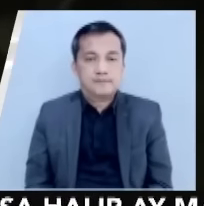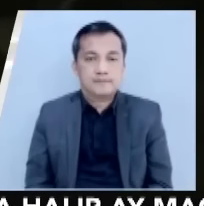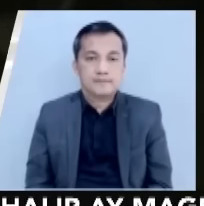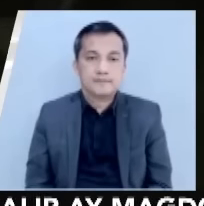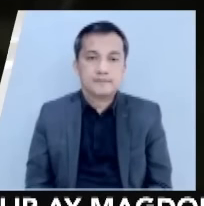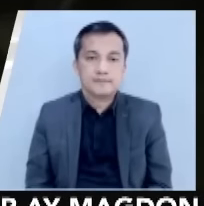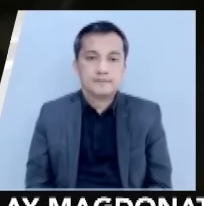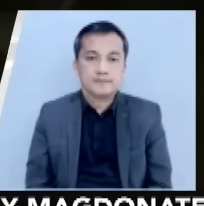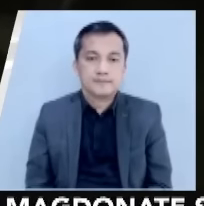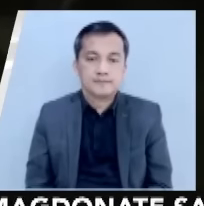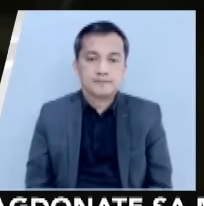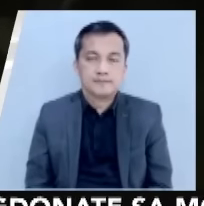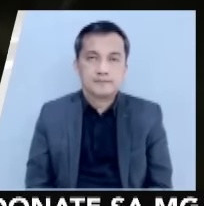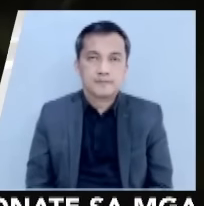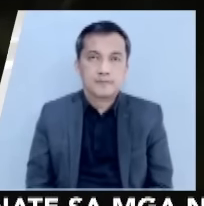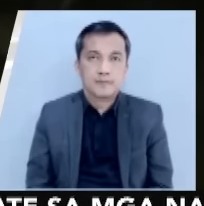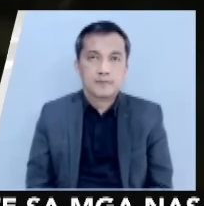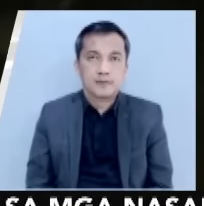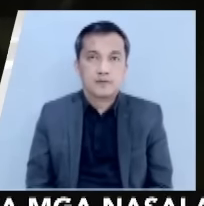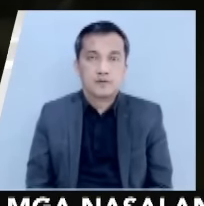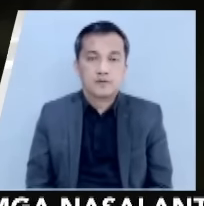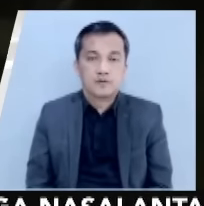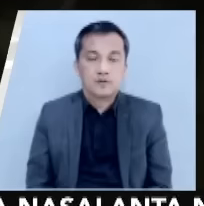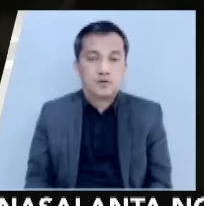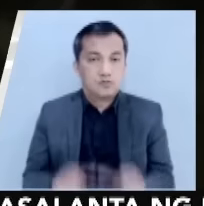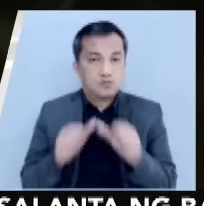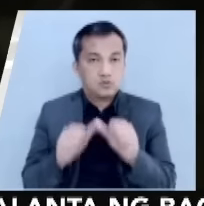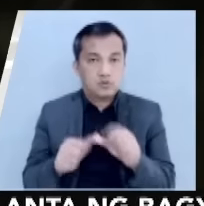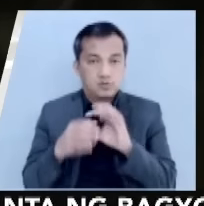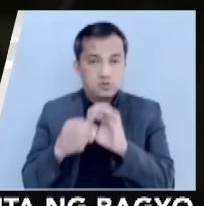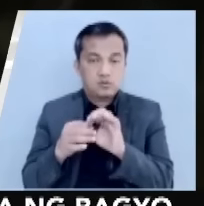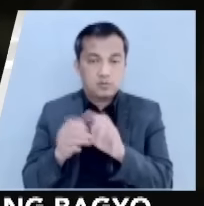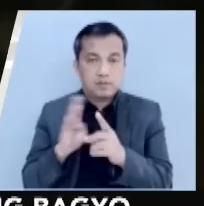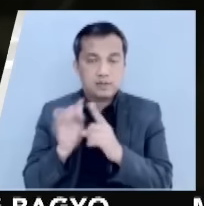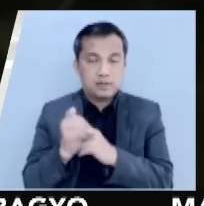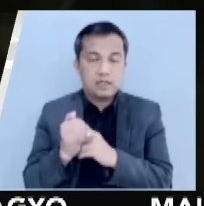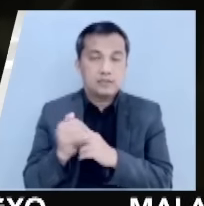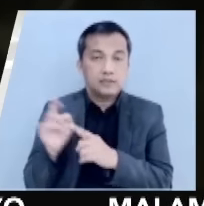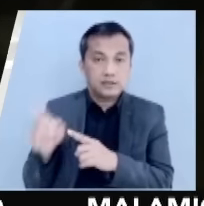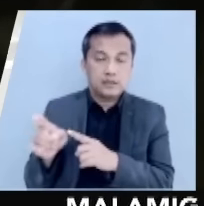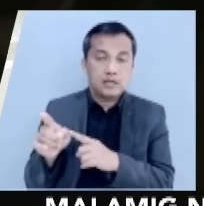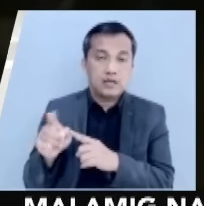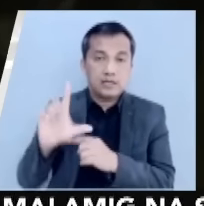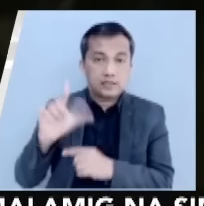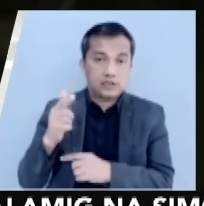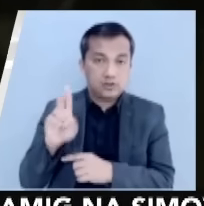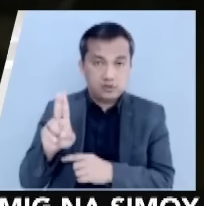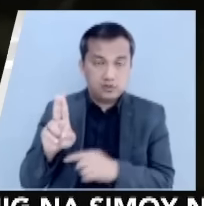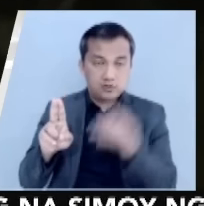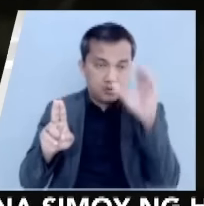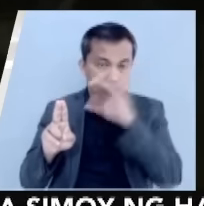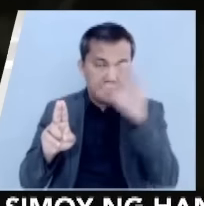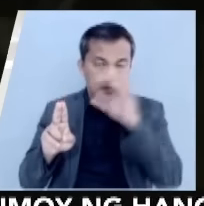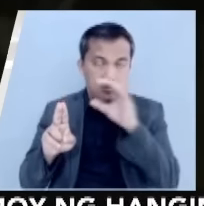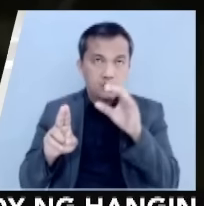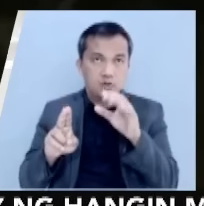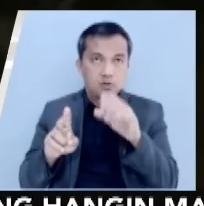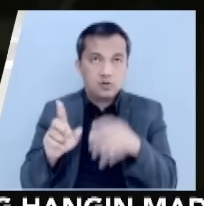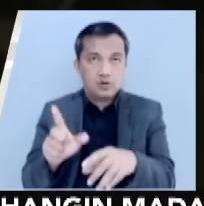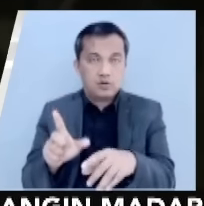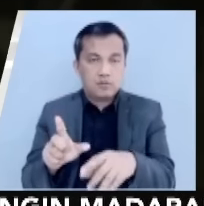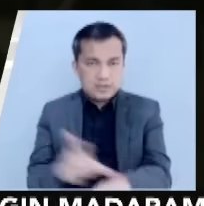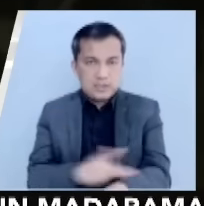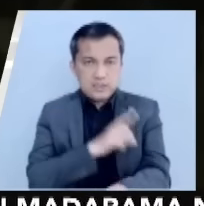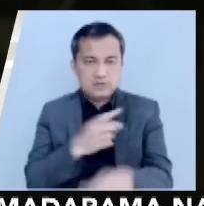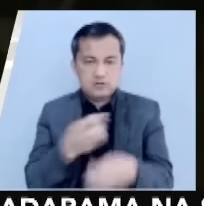Mel, patuloy naman ang koordinasyon ng Barangay Council sa lokal na pamahalaan upang makahanap ng long-term solution sa problema ng baha